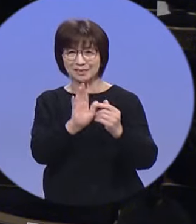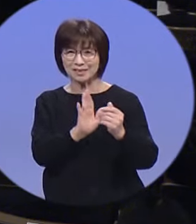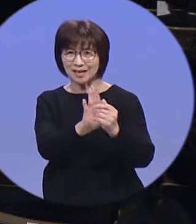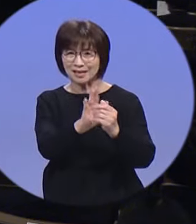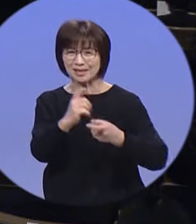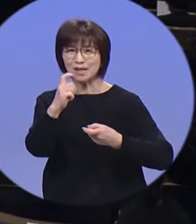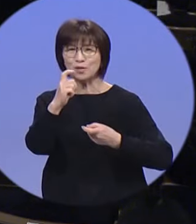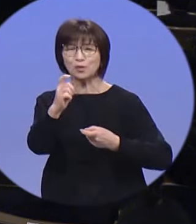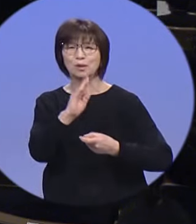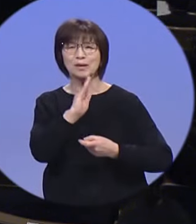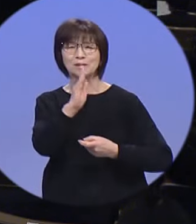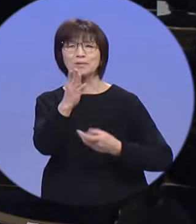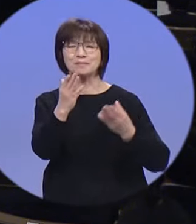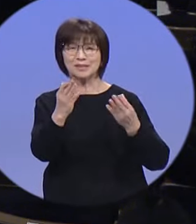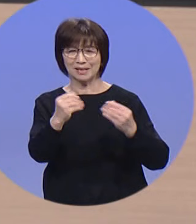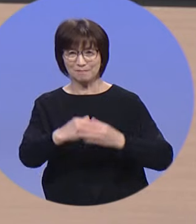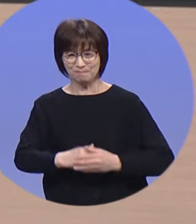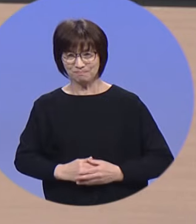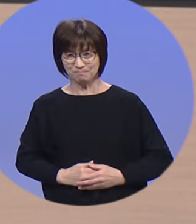の言葉を述べました。